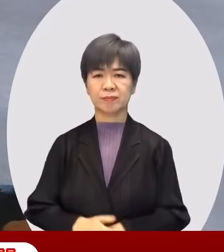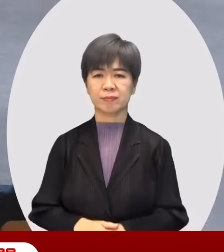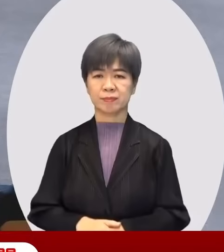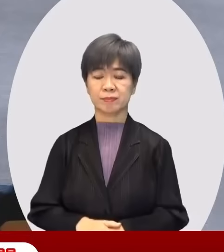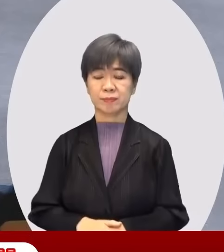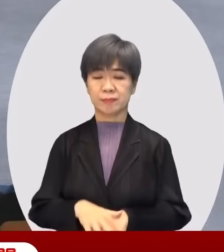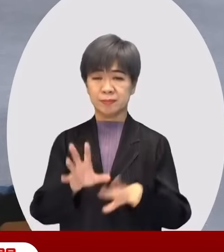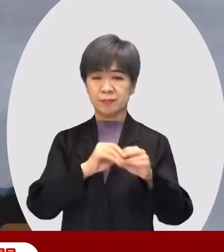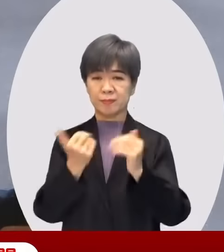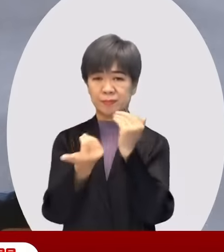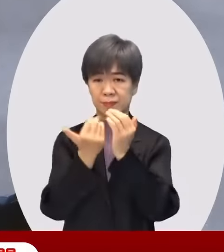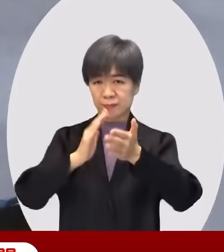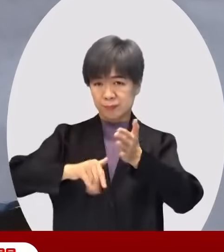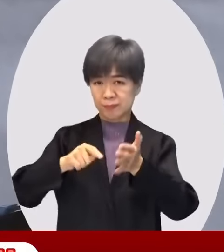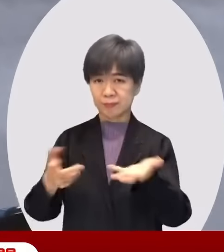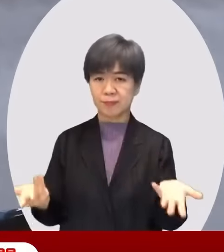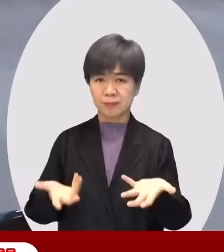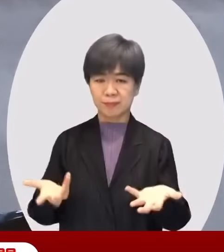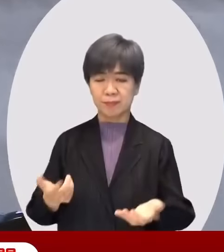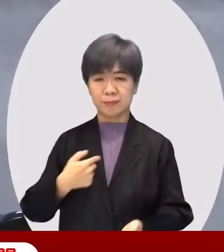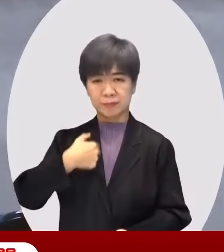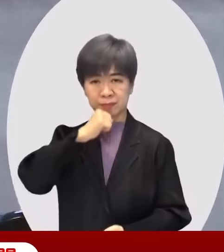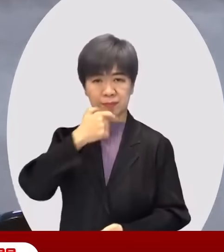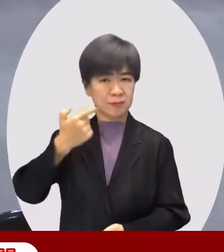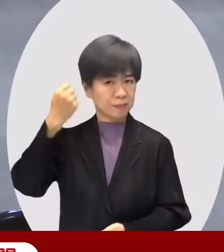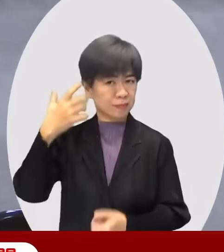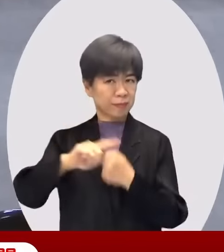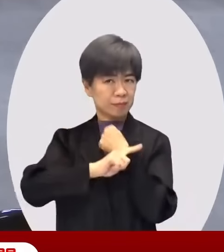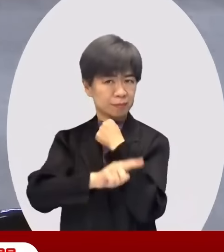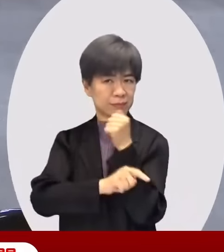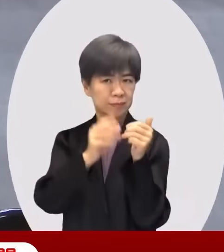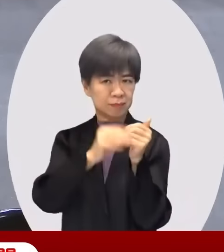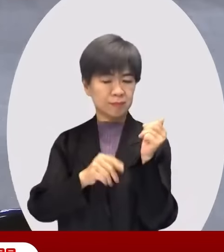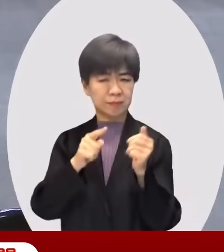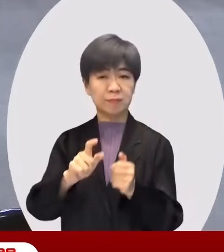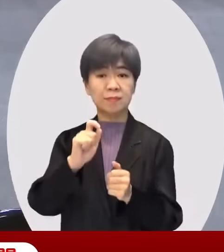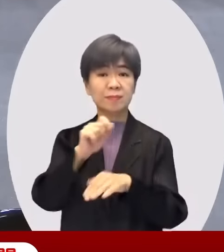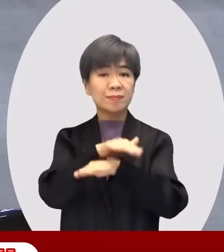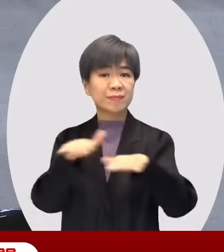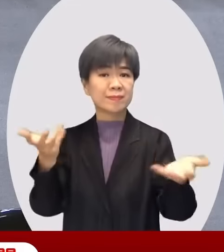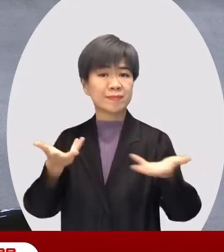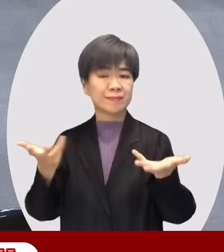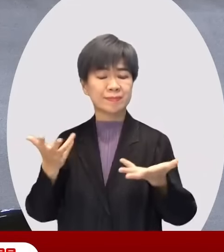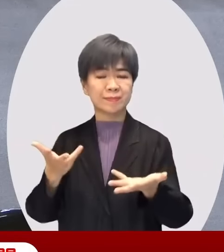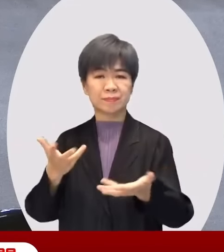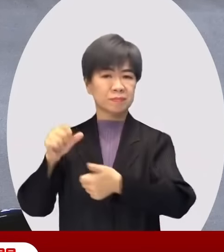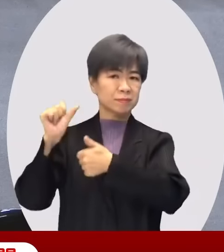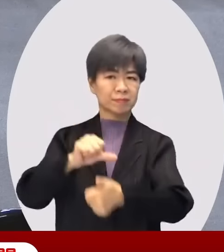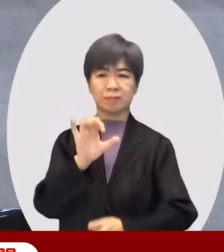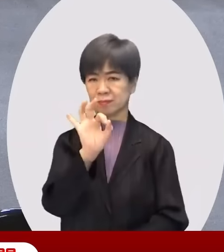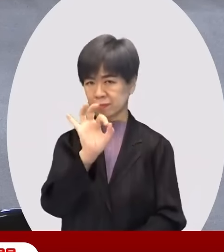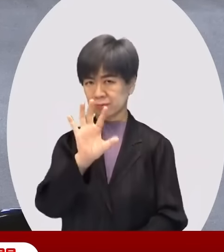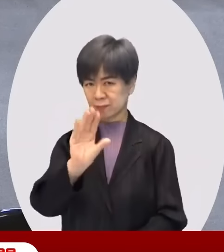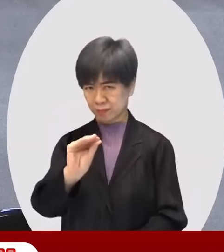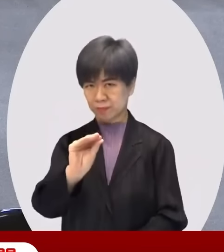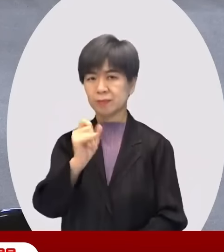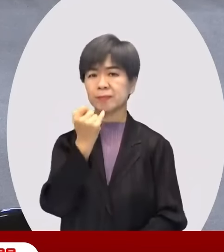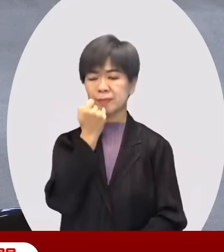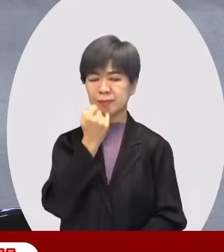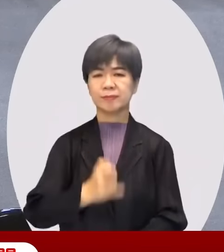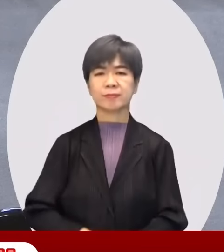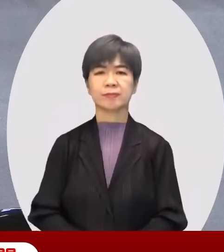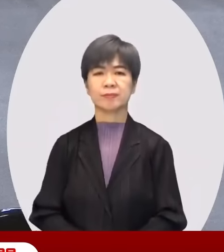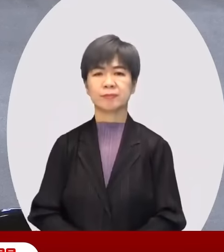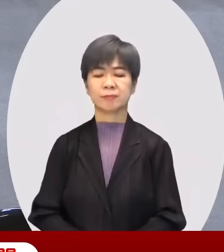那个关于隐匿资讯的部分，哈，我国最新的法律针对隐匿资安事件是可以处罚500万元的。